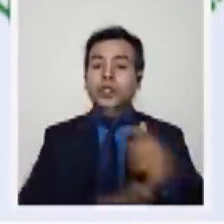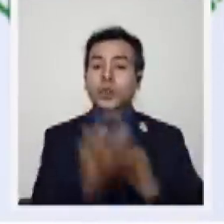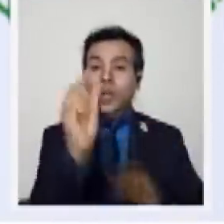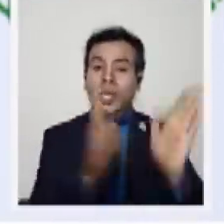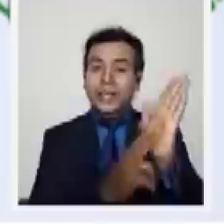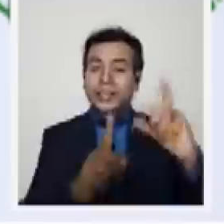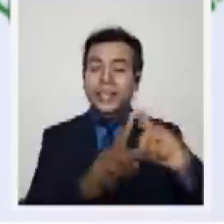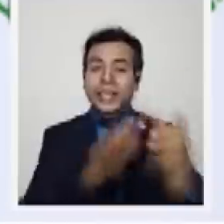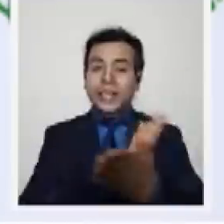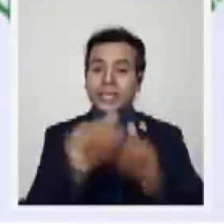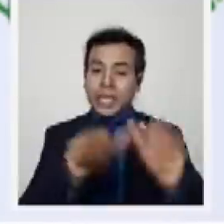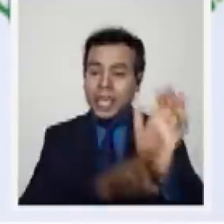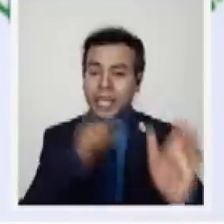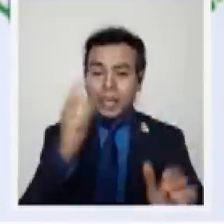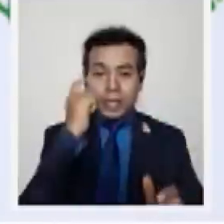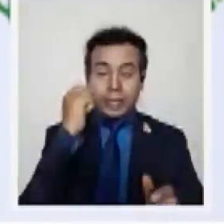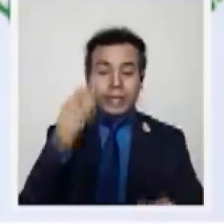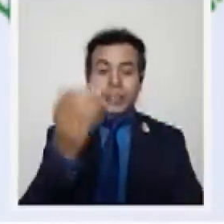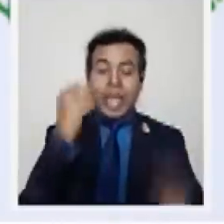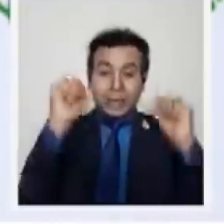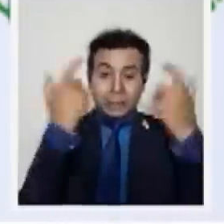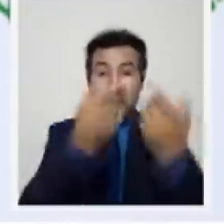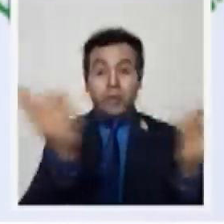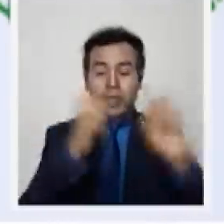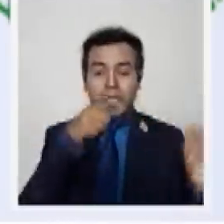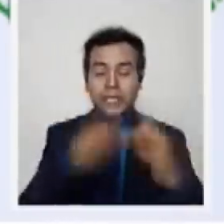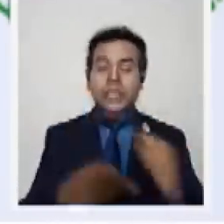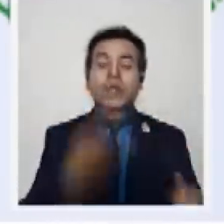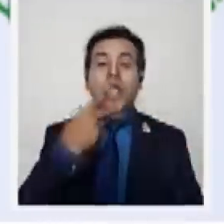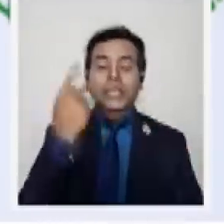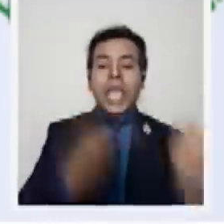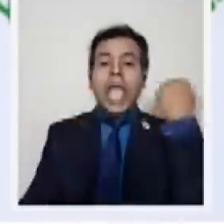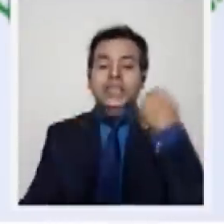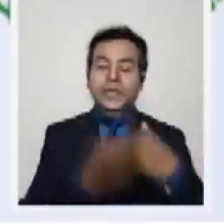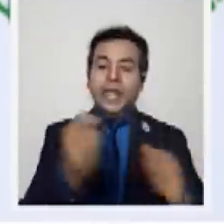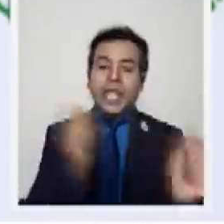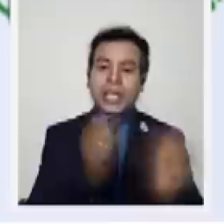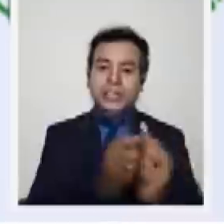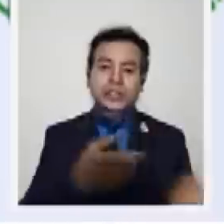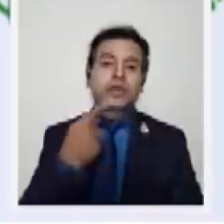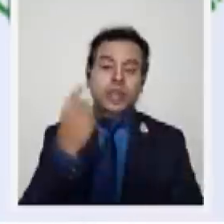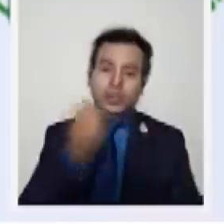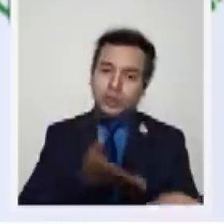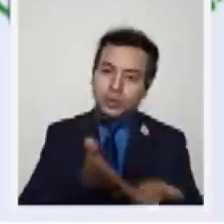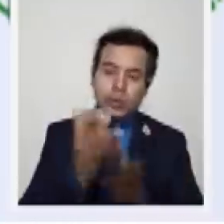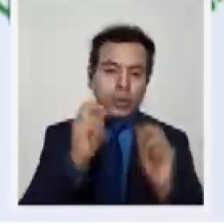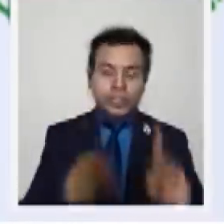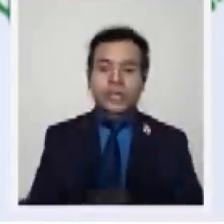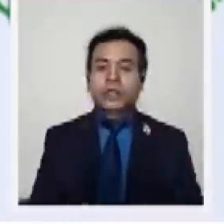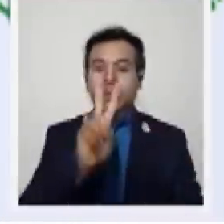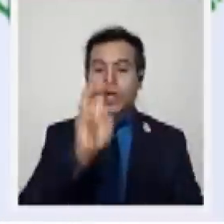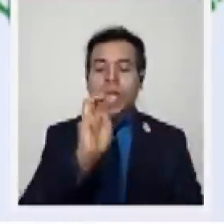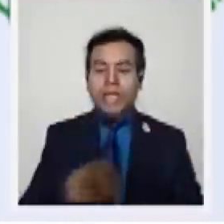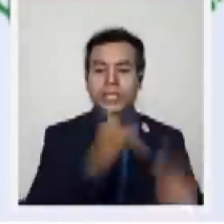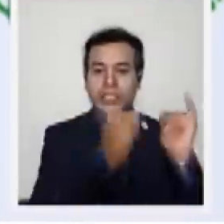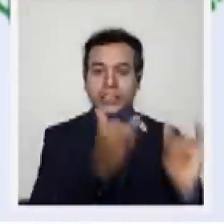উল্লেখ করতে চাই, ঢাকাস্থ বসুন্ধরা যে কনভেনশন সেন্টার যেটাকে হাসপাতালে রূপান্তর করা হয়েছে, এই হাসপাতালের কার্যক্রম